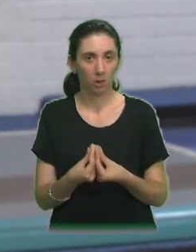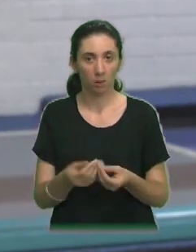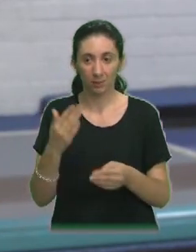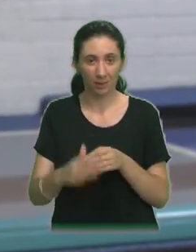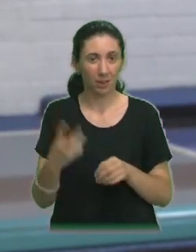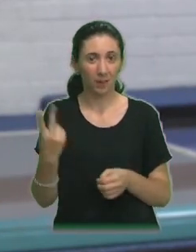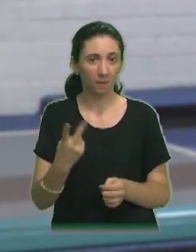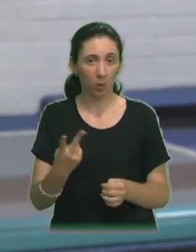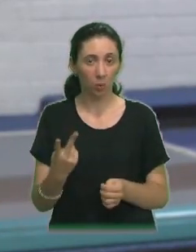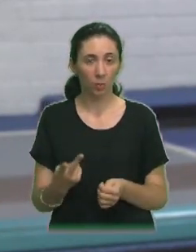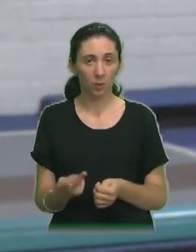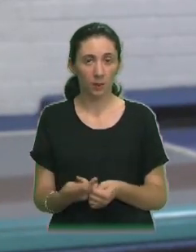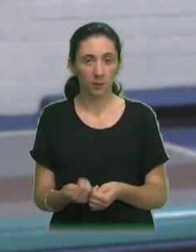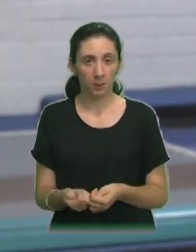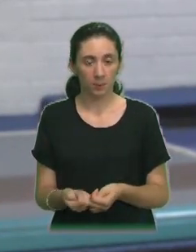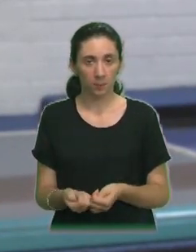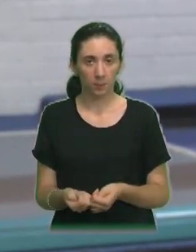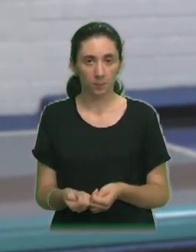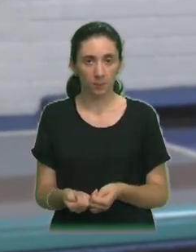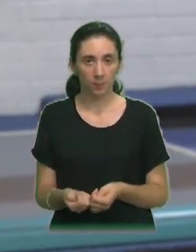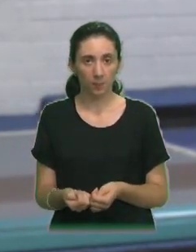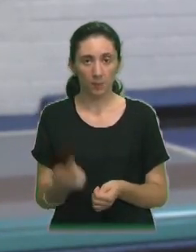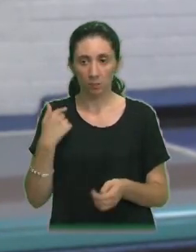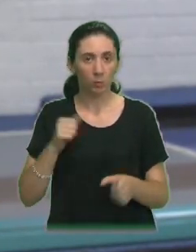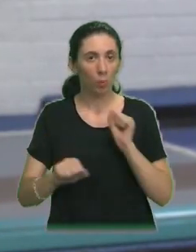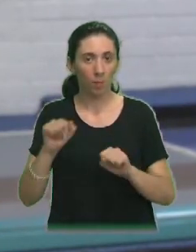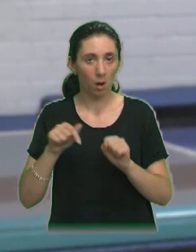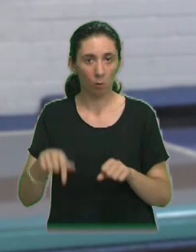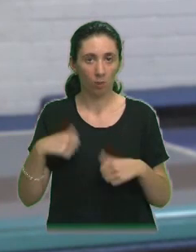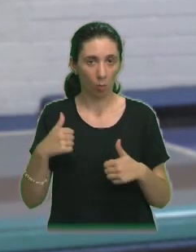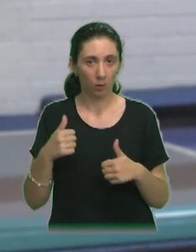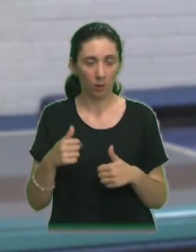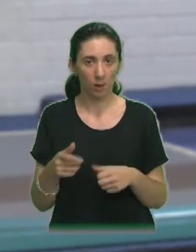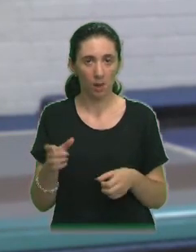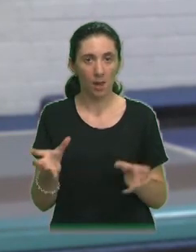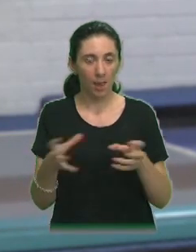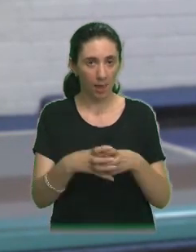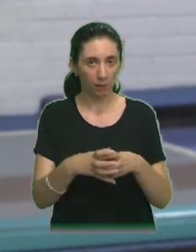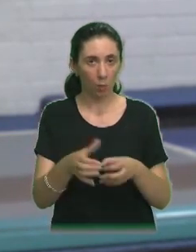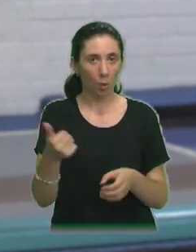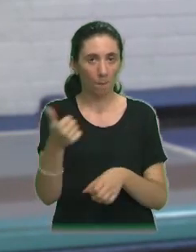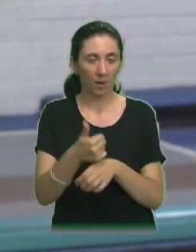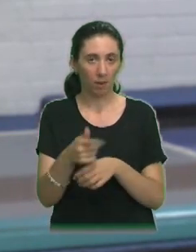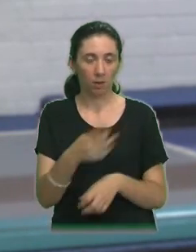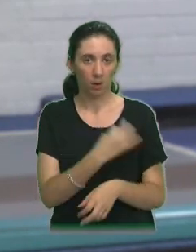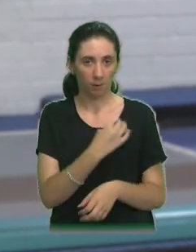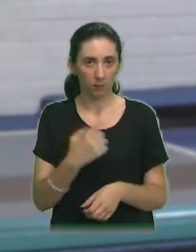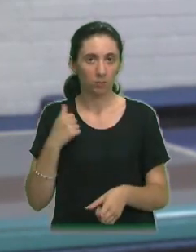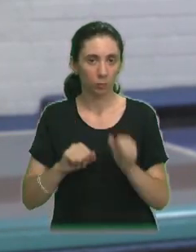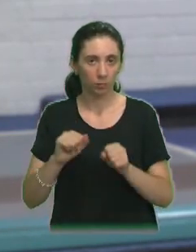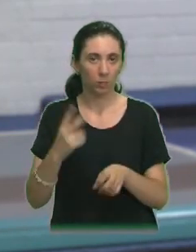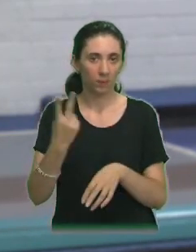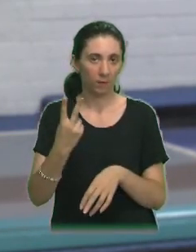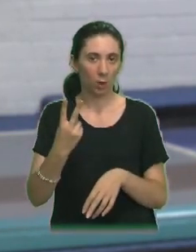dvije godine mi smo branile ove godine naslov ekipnog prvaka Hrvatske. Tako da zadnje dvije